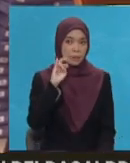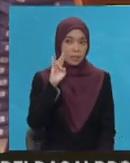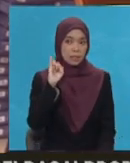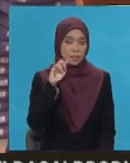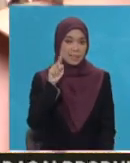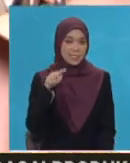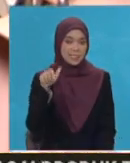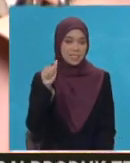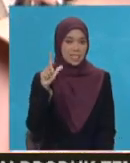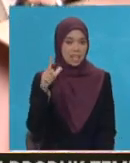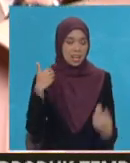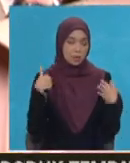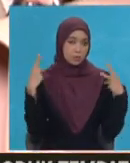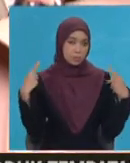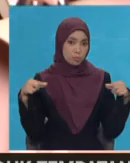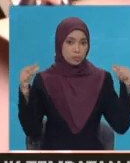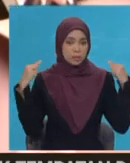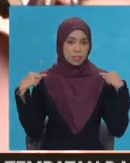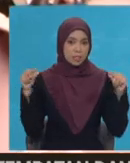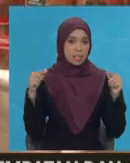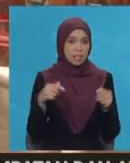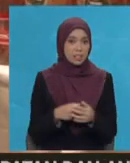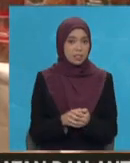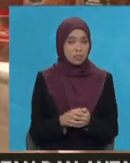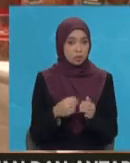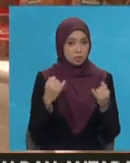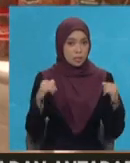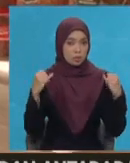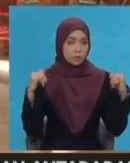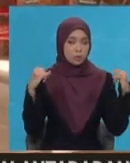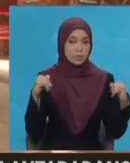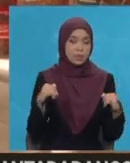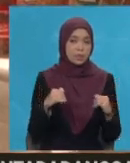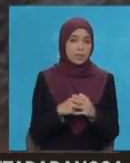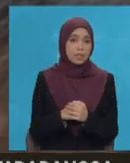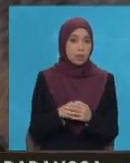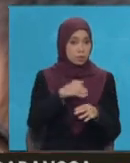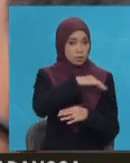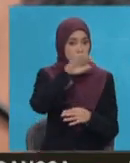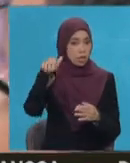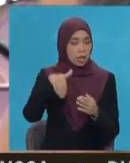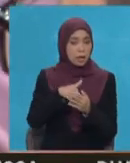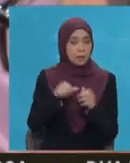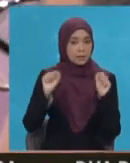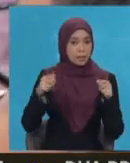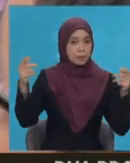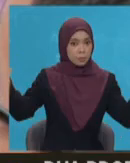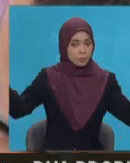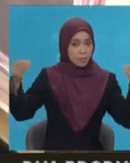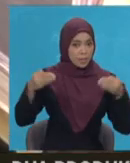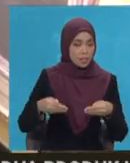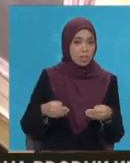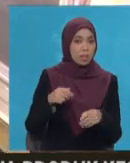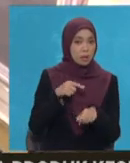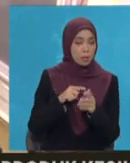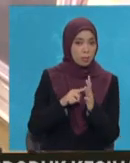penyerahan Kementerian Kebudayaan pria dan sukan orang ramai boleh mengunjungi pameran tersebut berbulu